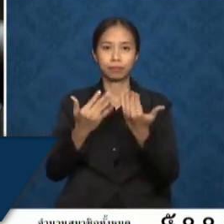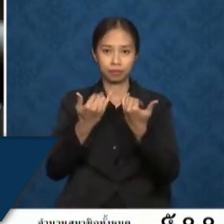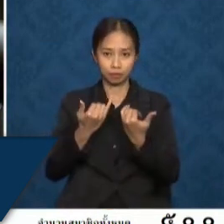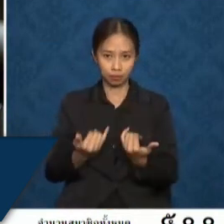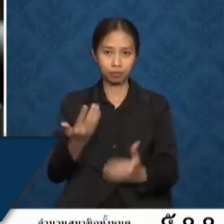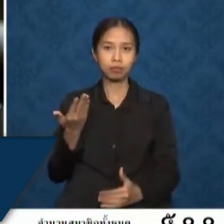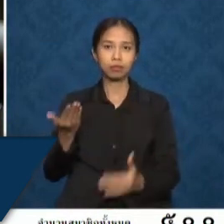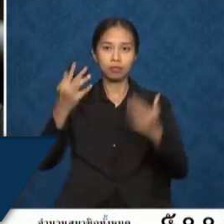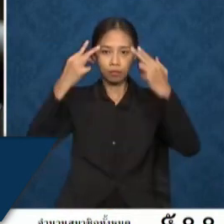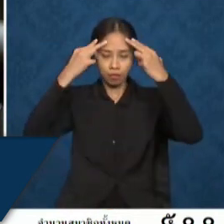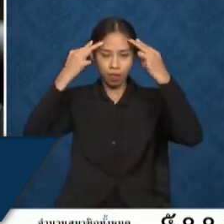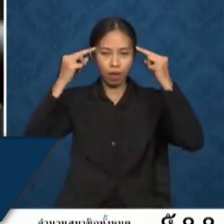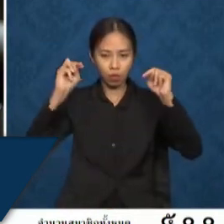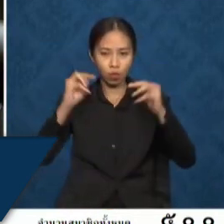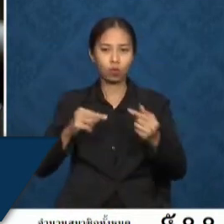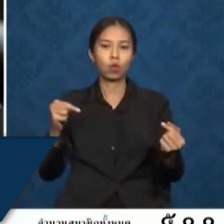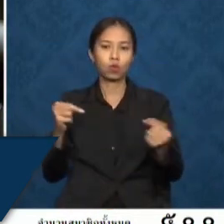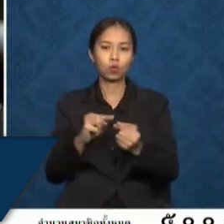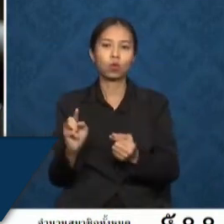รรชช